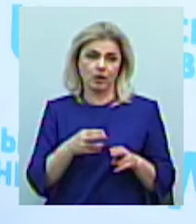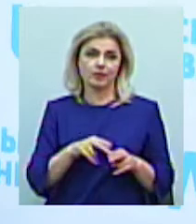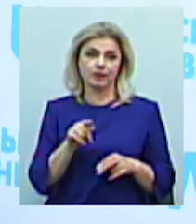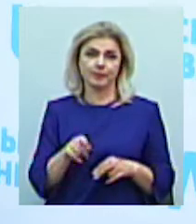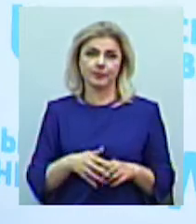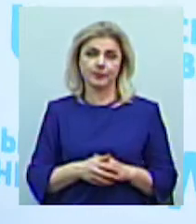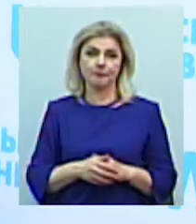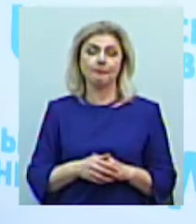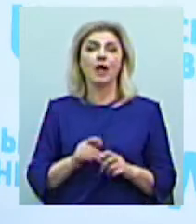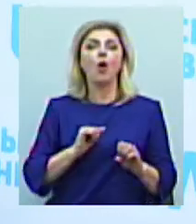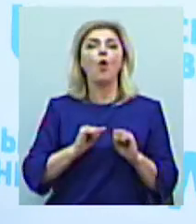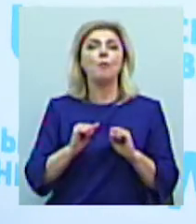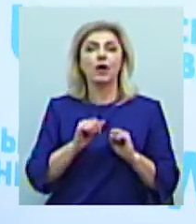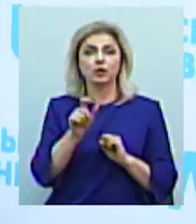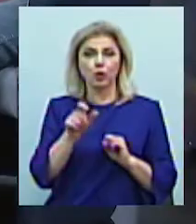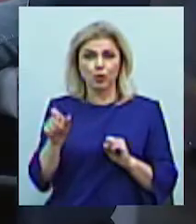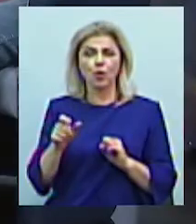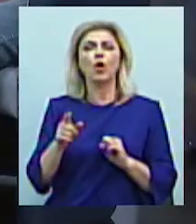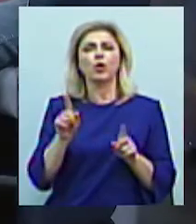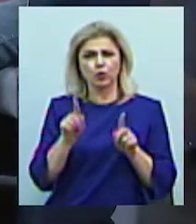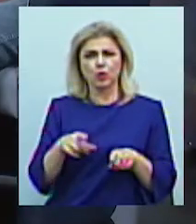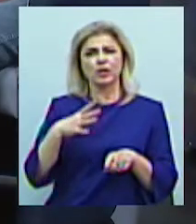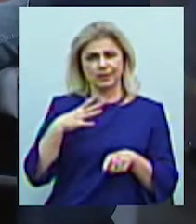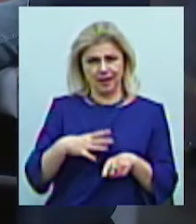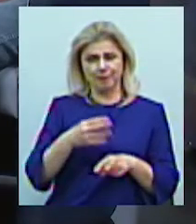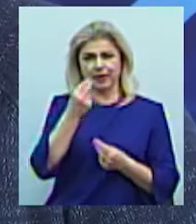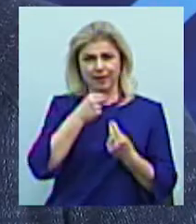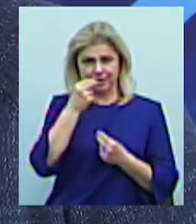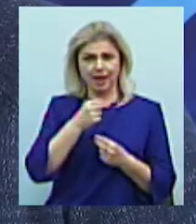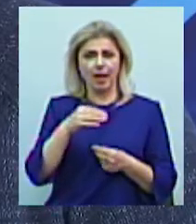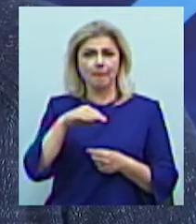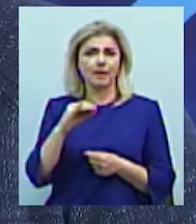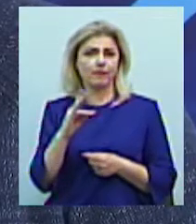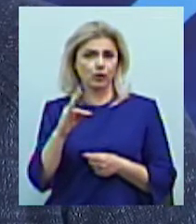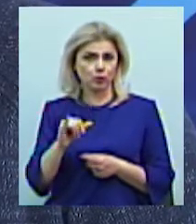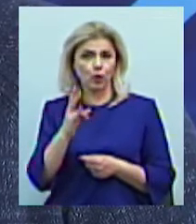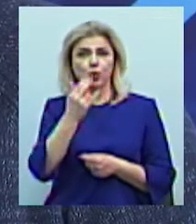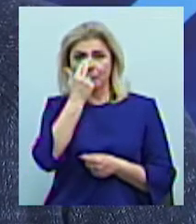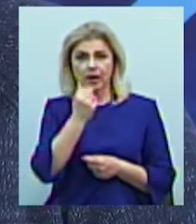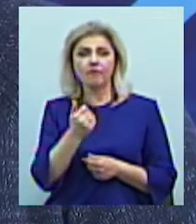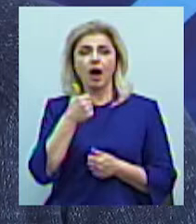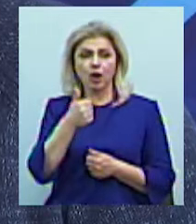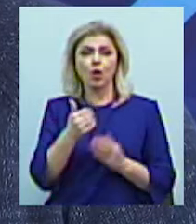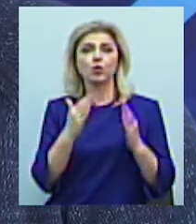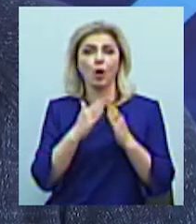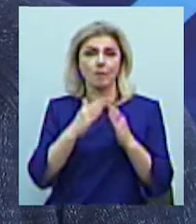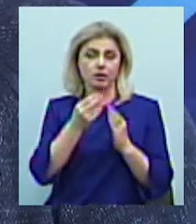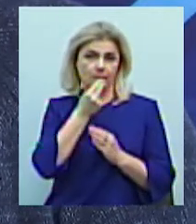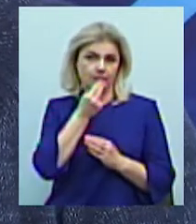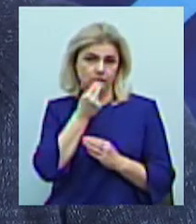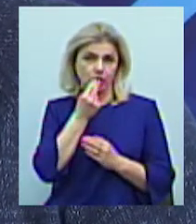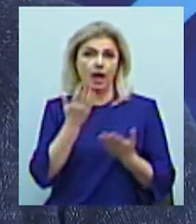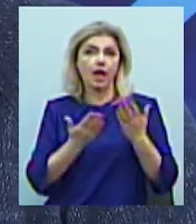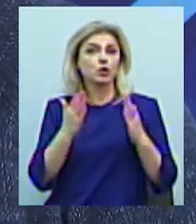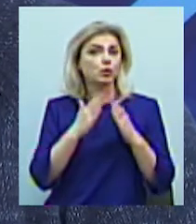знаєте, командированные люди тоже где-то другі мивину едят, но они как бы привыкли к хорошей нормальной домашней пище. И тем более, если это